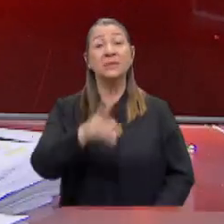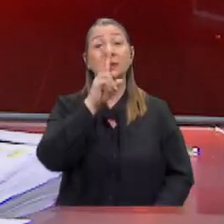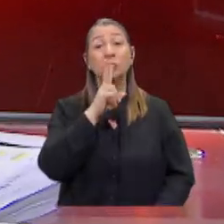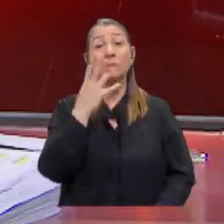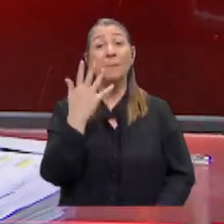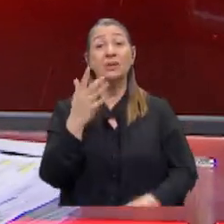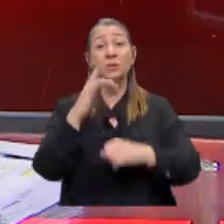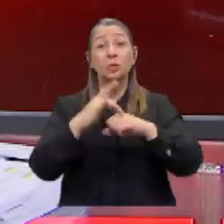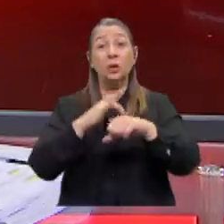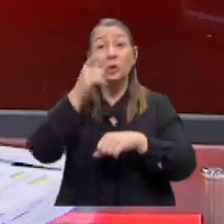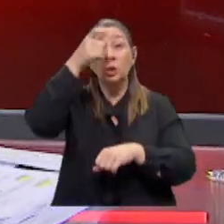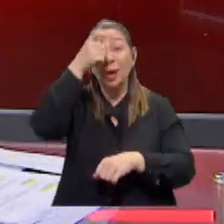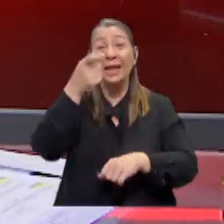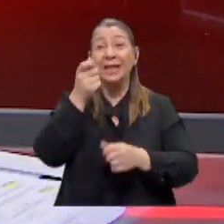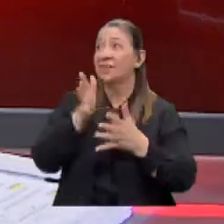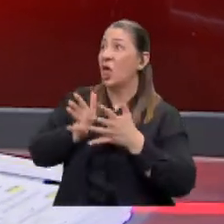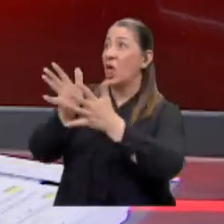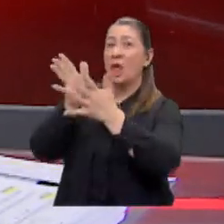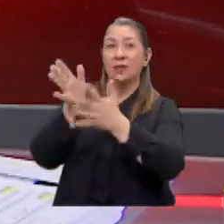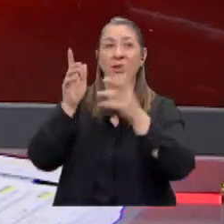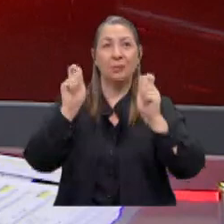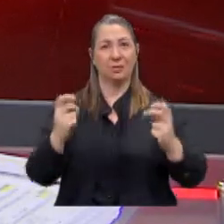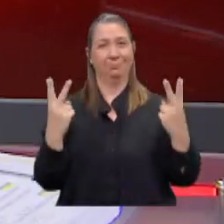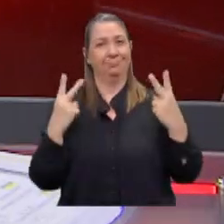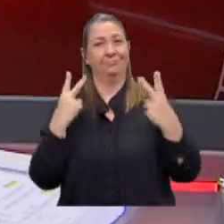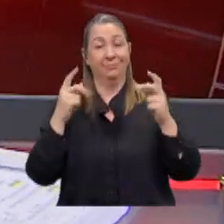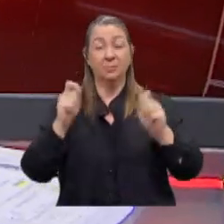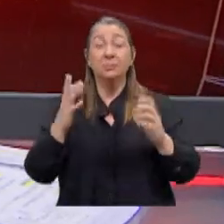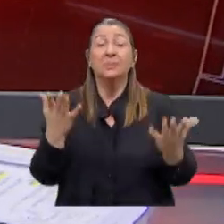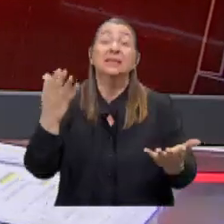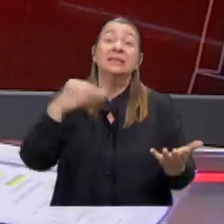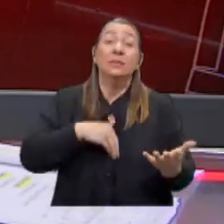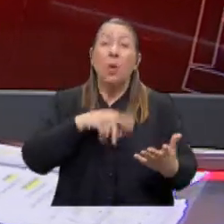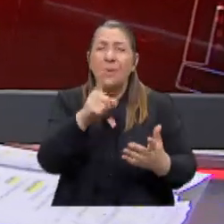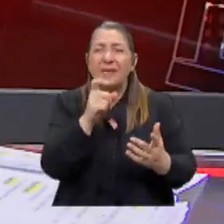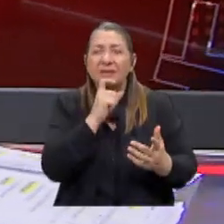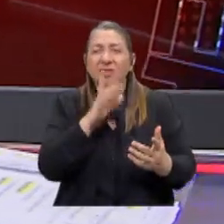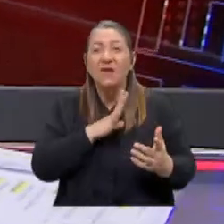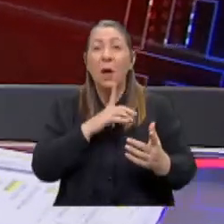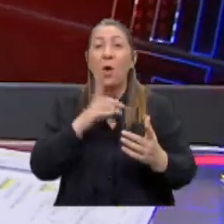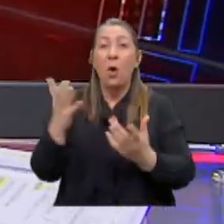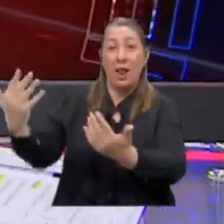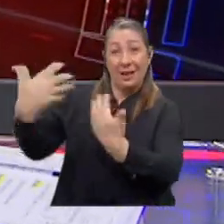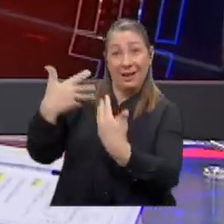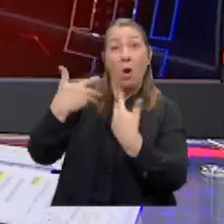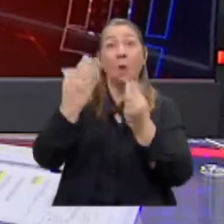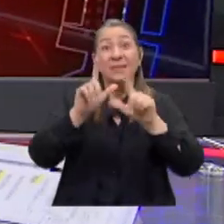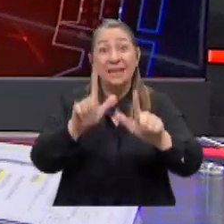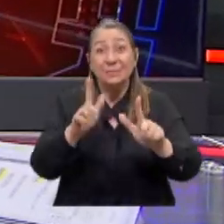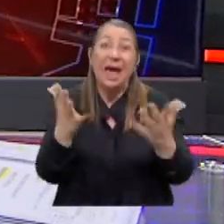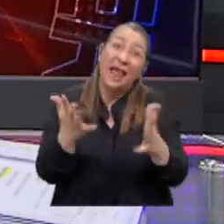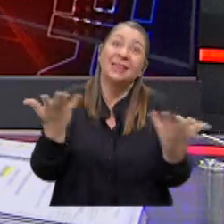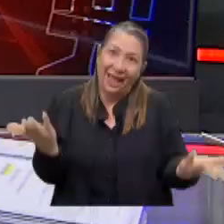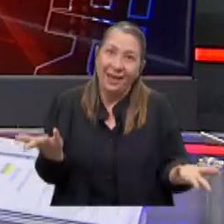205 ülkeye Türk lirasıyla ihracat yapmakla övünüyoruz ki zannediyorum orada bir yanlış var. O ithalat olmalıydı herhalde.